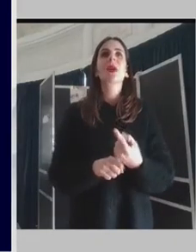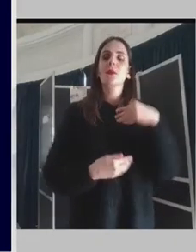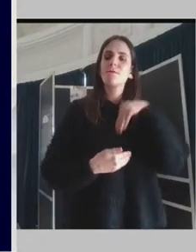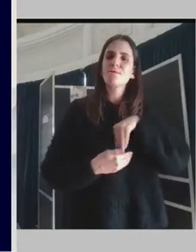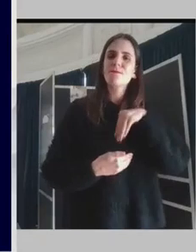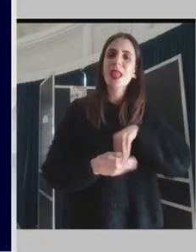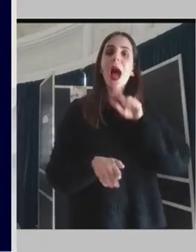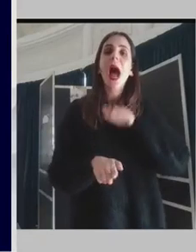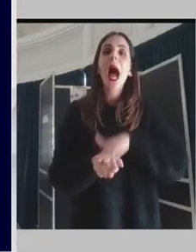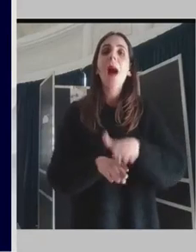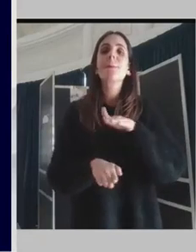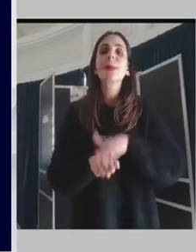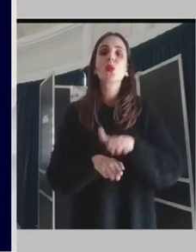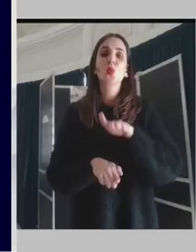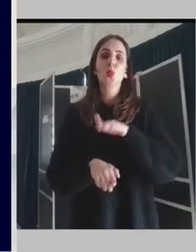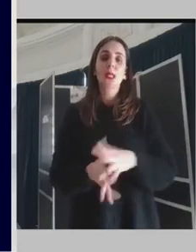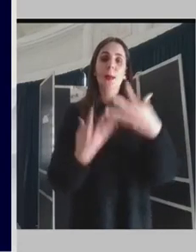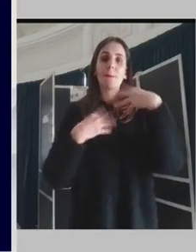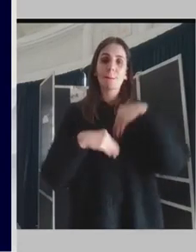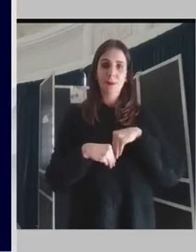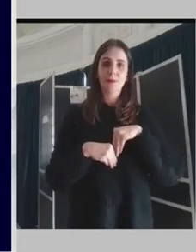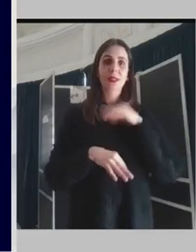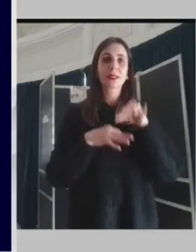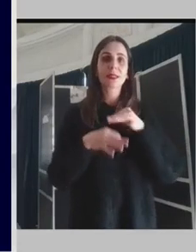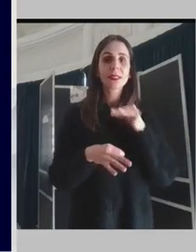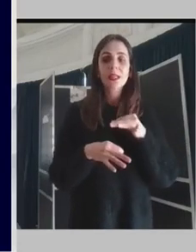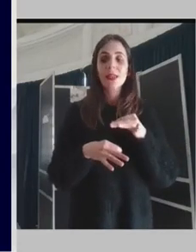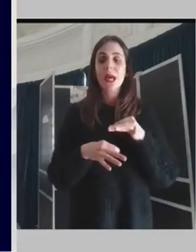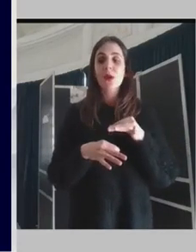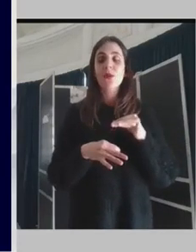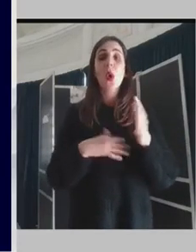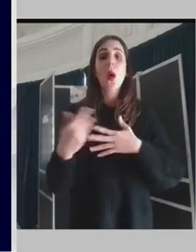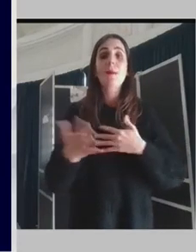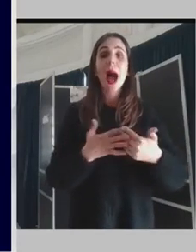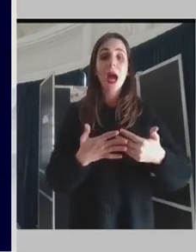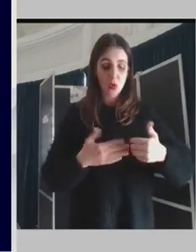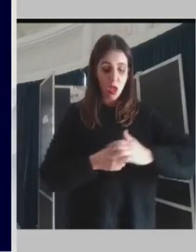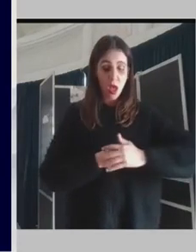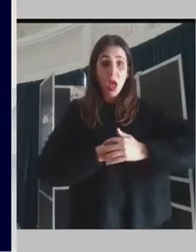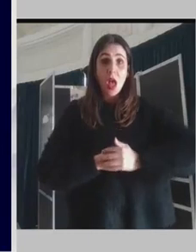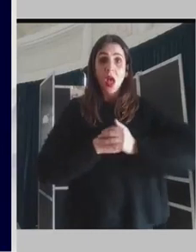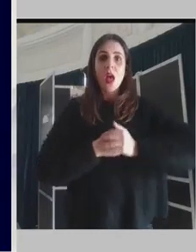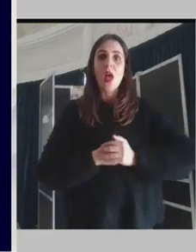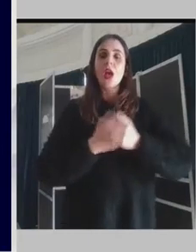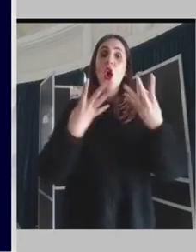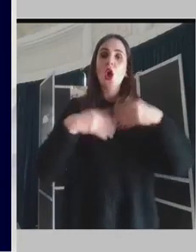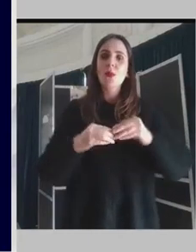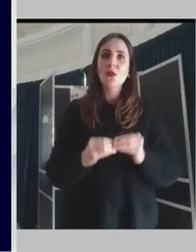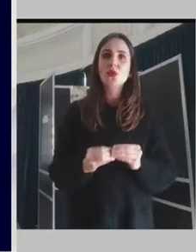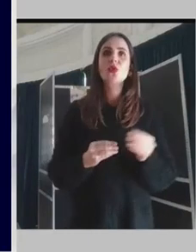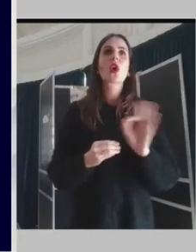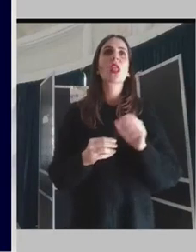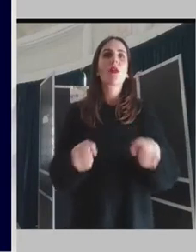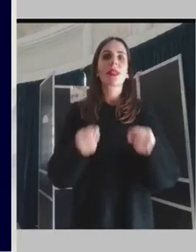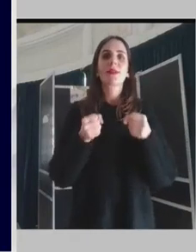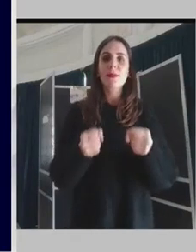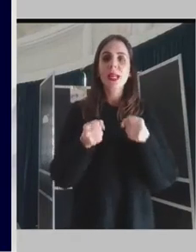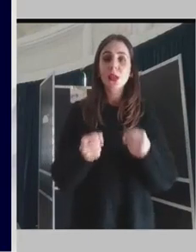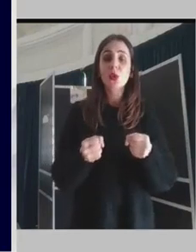al gesto, l'abitudine a come si usa la mano nella manovra di Amish o come si usa un defibrillatore, che